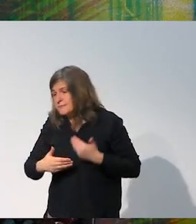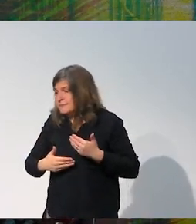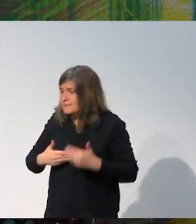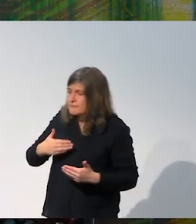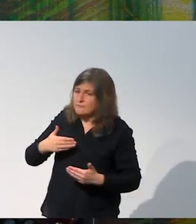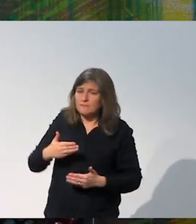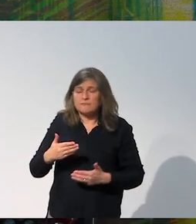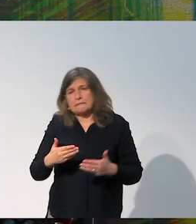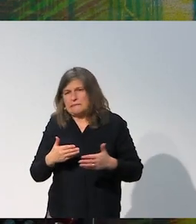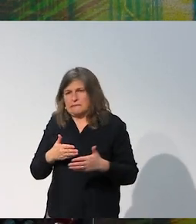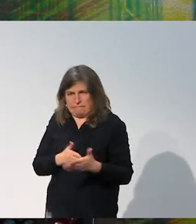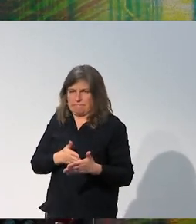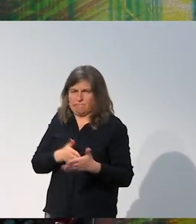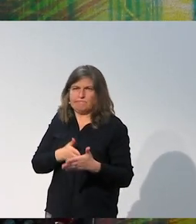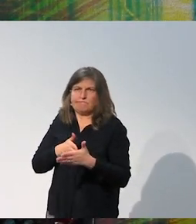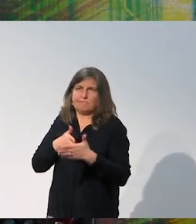un peu empêché,